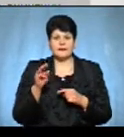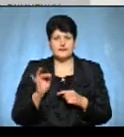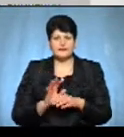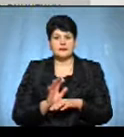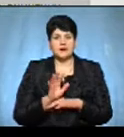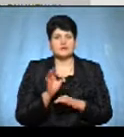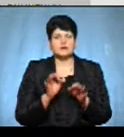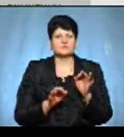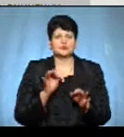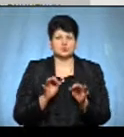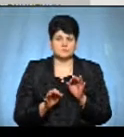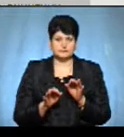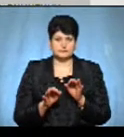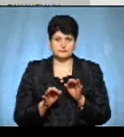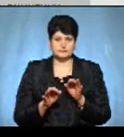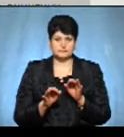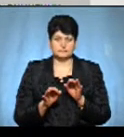направлені до суду,